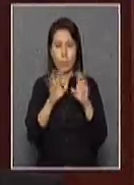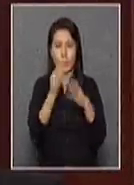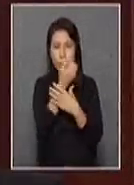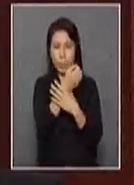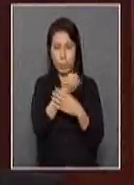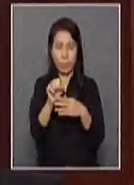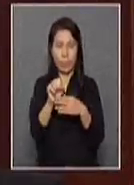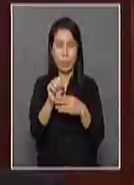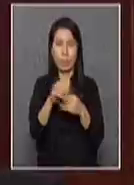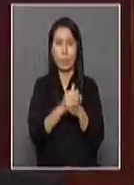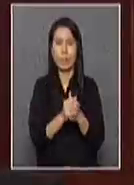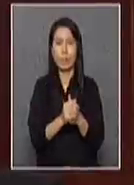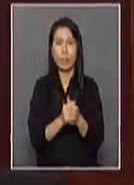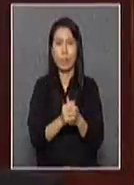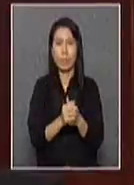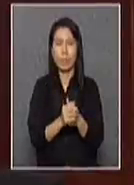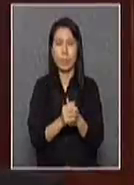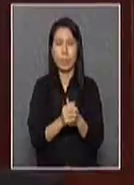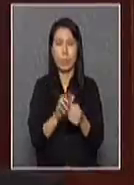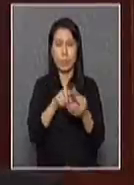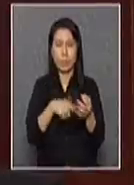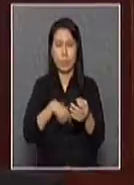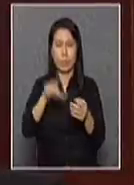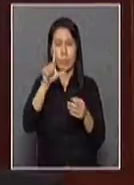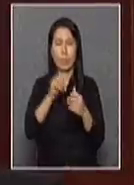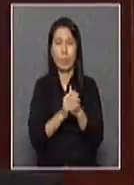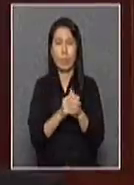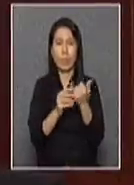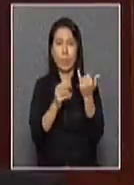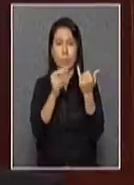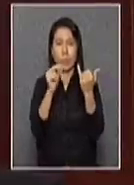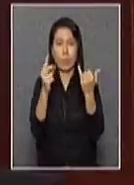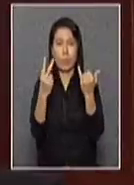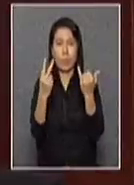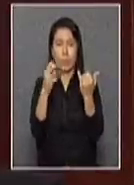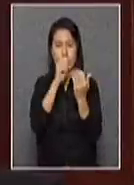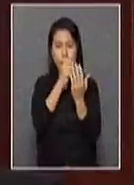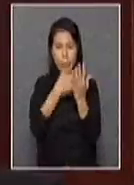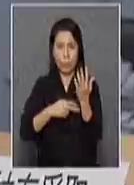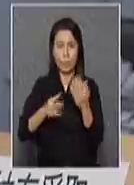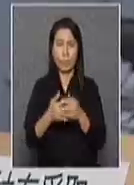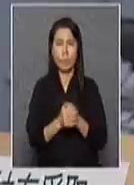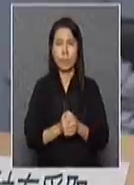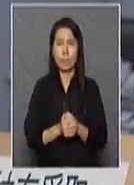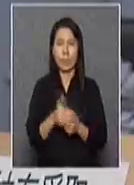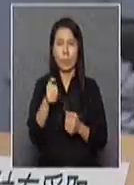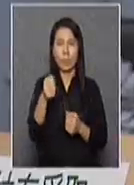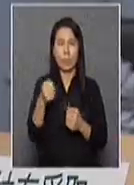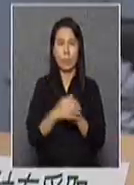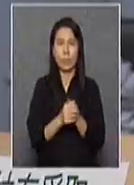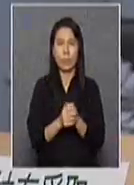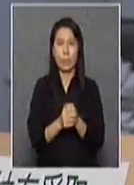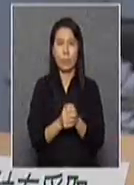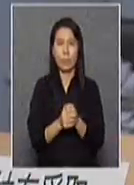案被否決。梁國雄議員，請你動議第672項修正案。 多謝主席，